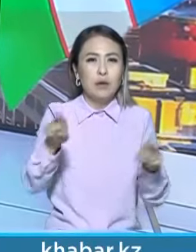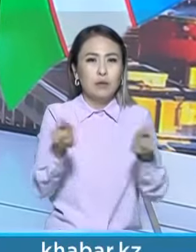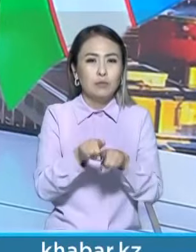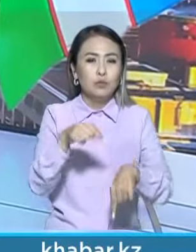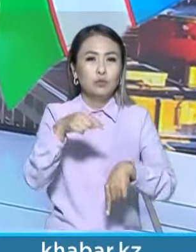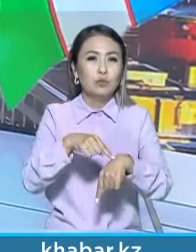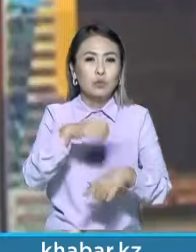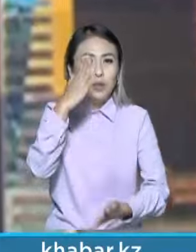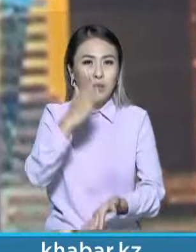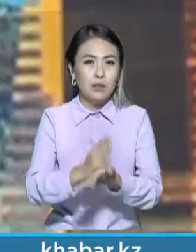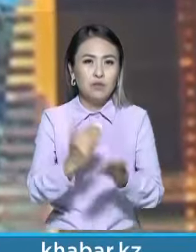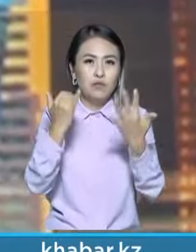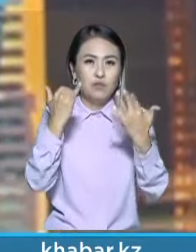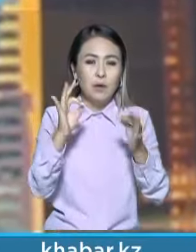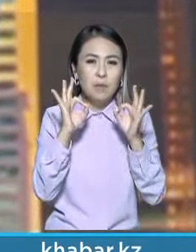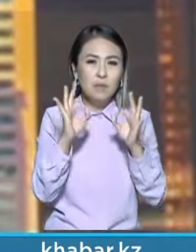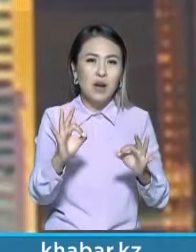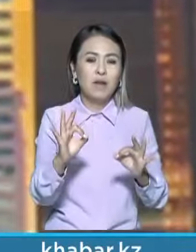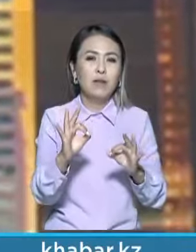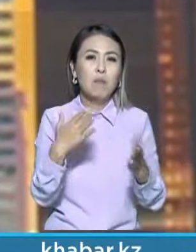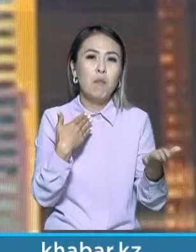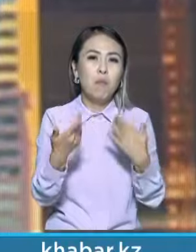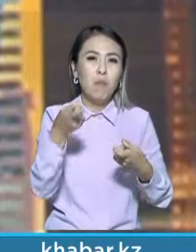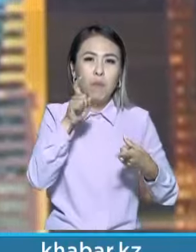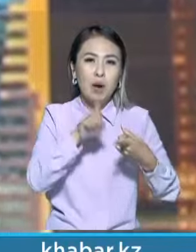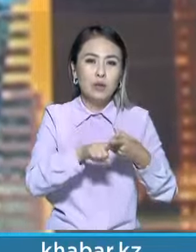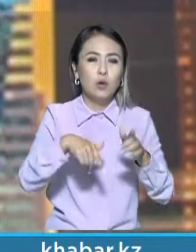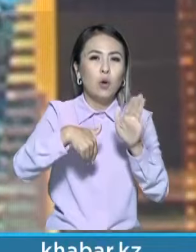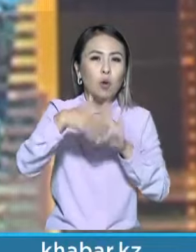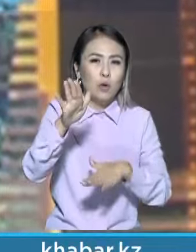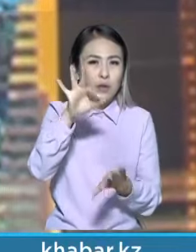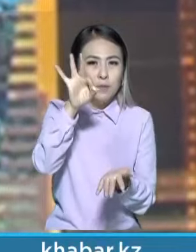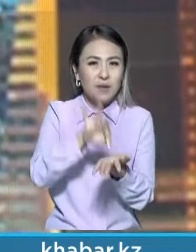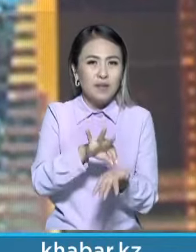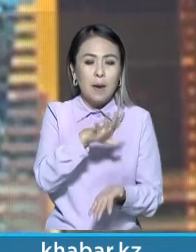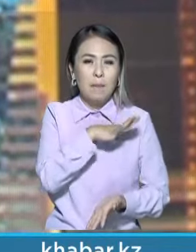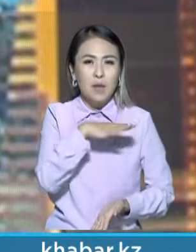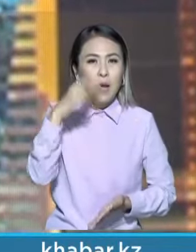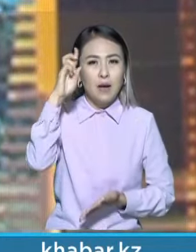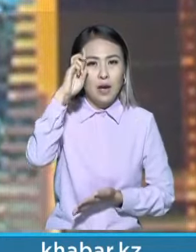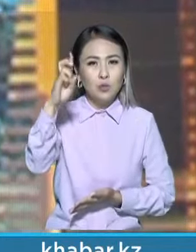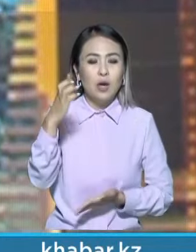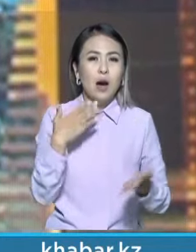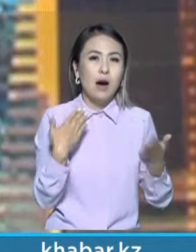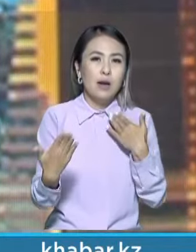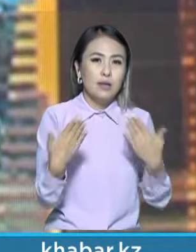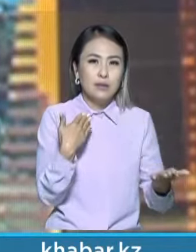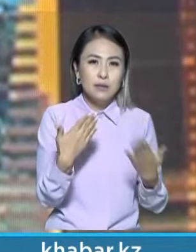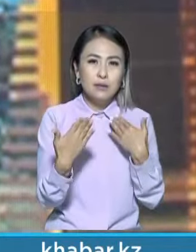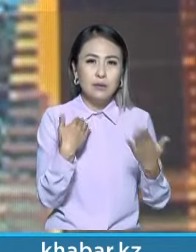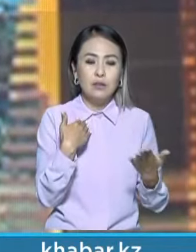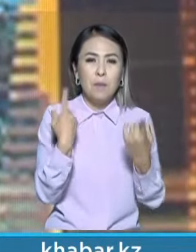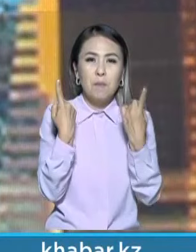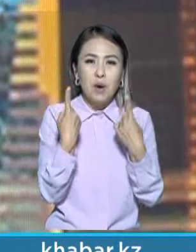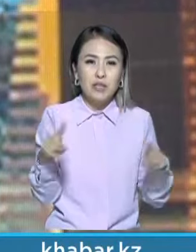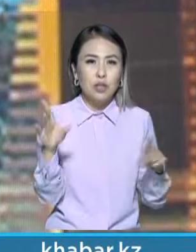байқалды. Стратегиялық әрі одақтастық байланыстарды орнықтыруды мақсат тұтқан мемлекеттер арасындағы арақатынас